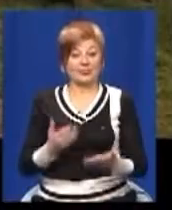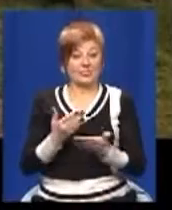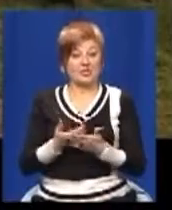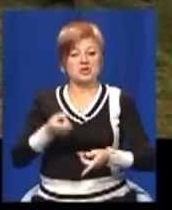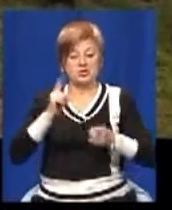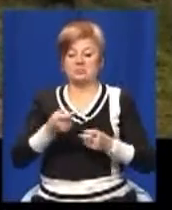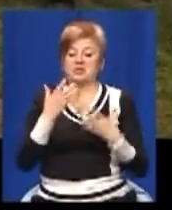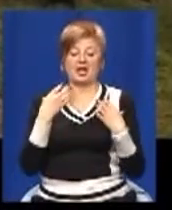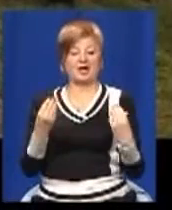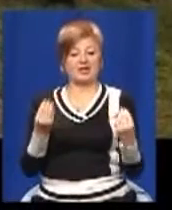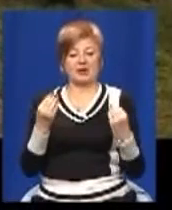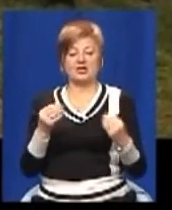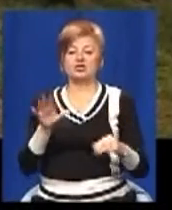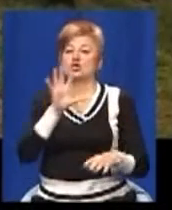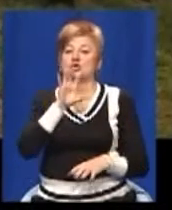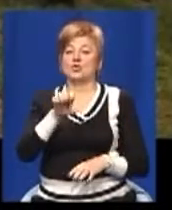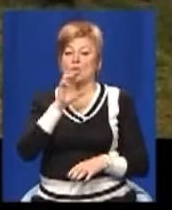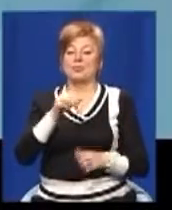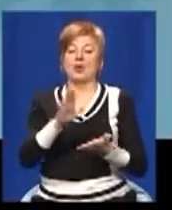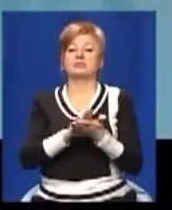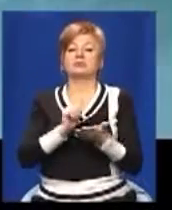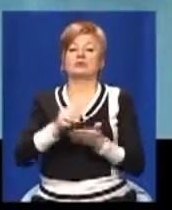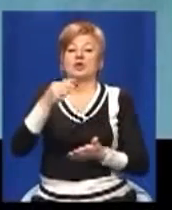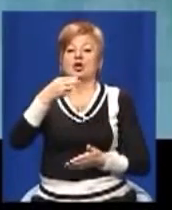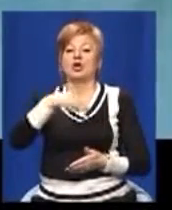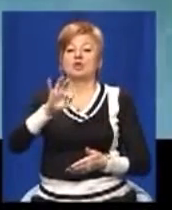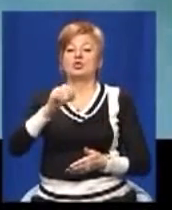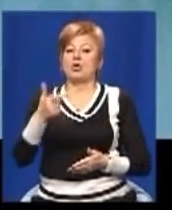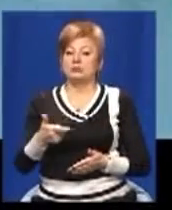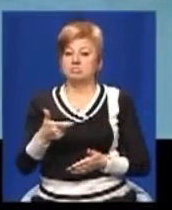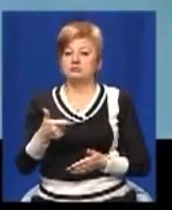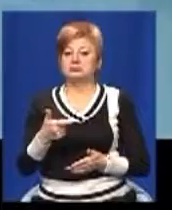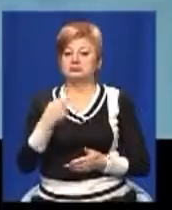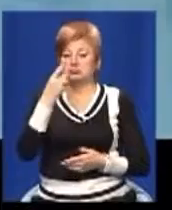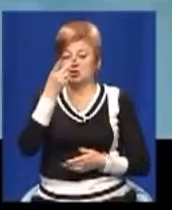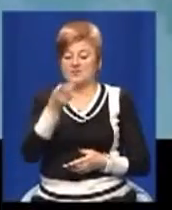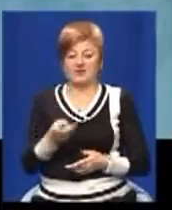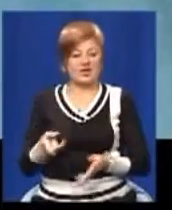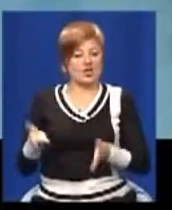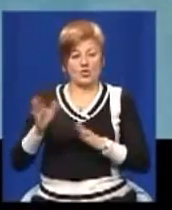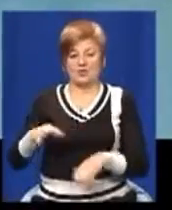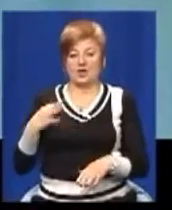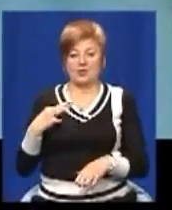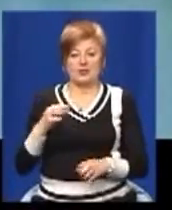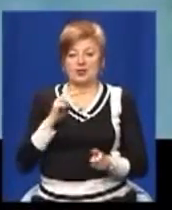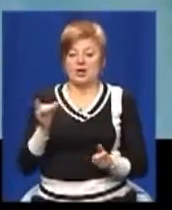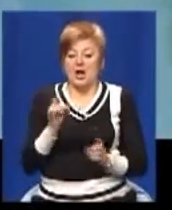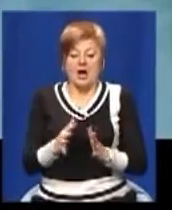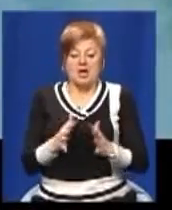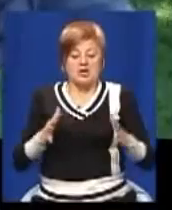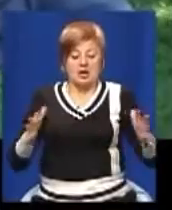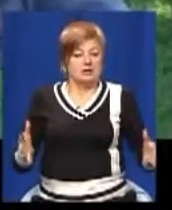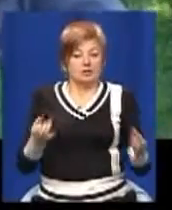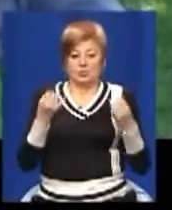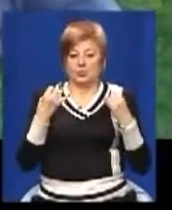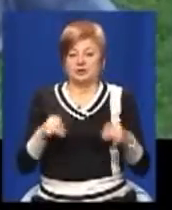Справжній красень серед псів – це собака породи дог. Його зовнішній вигляд не залишає байдужим нікого, а розміри просто